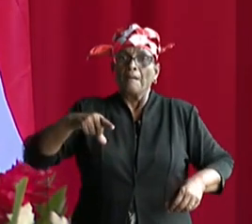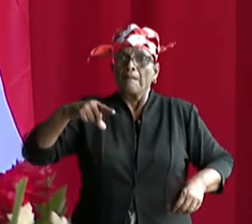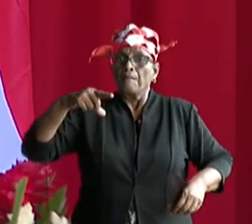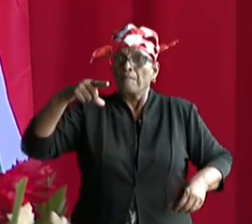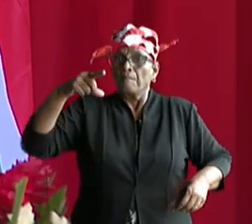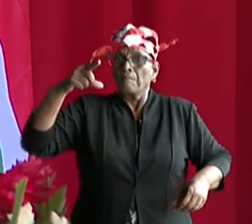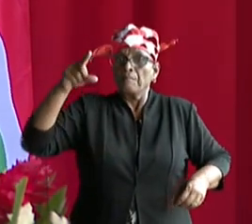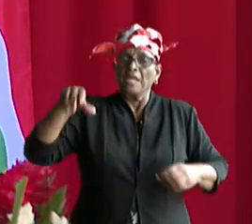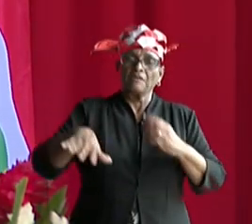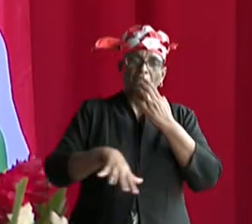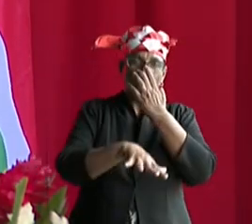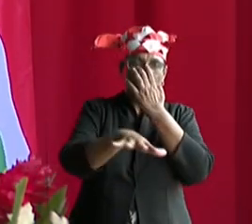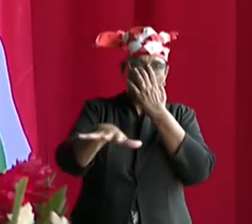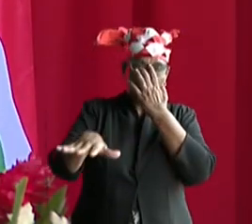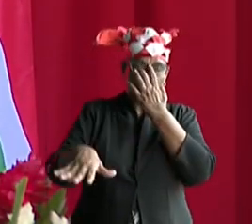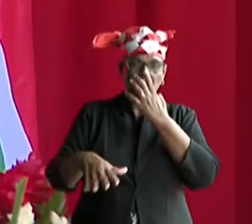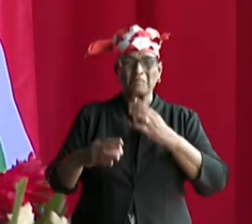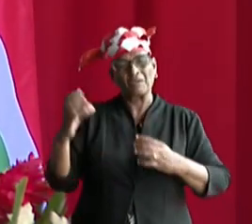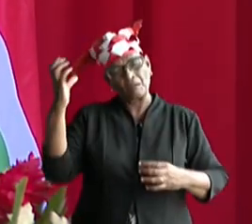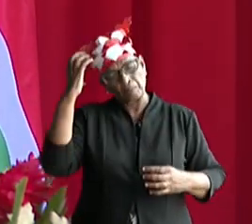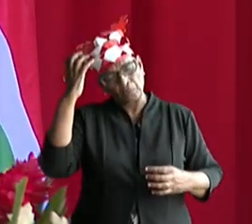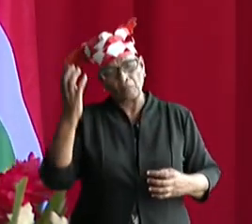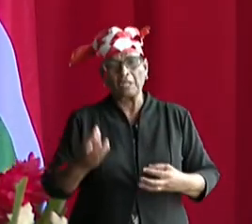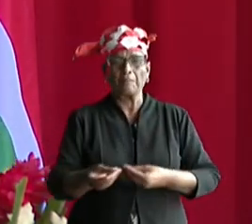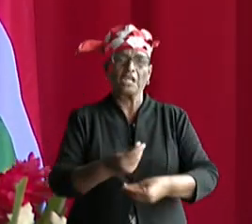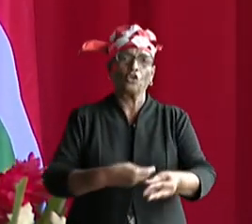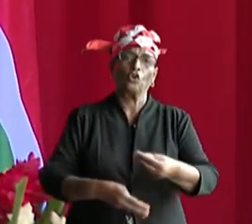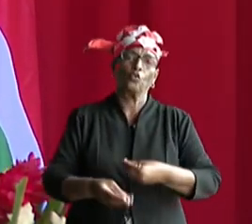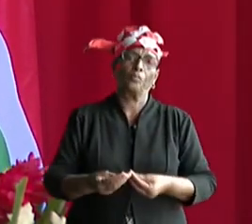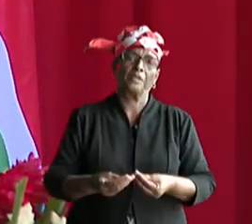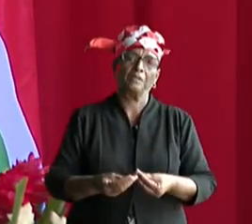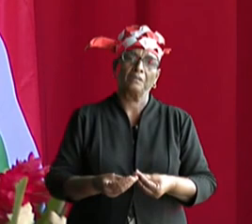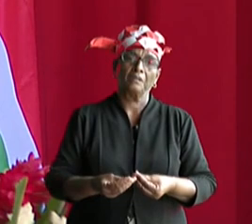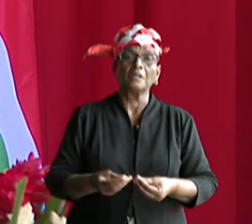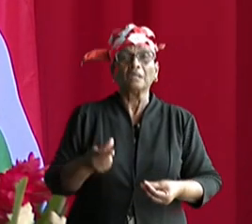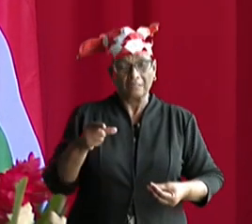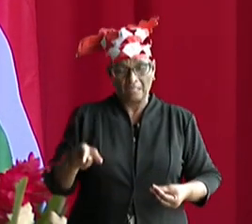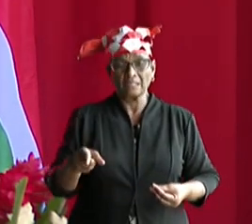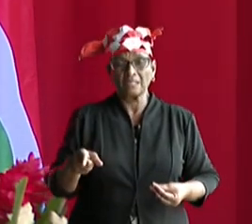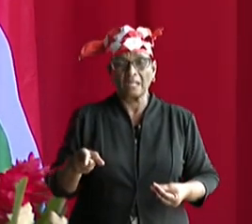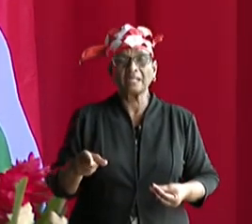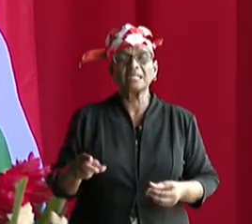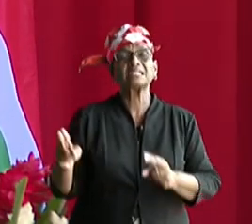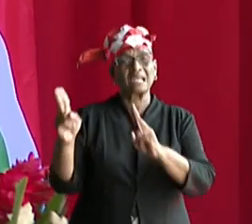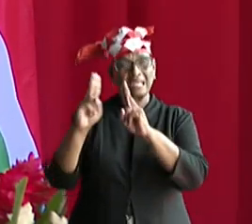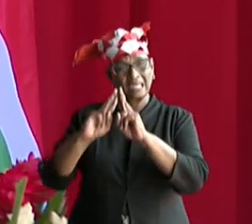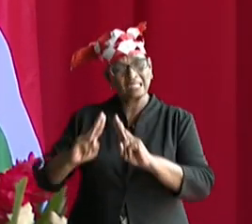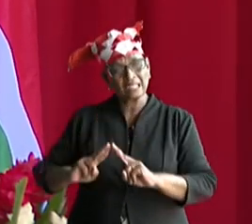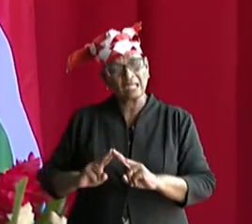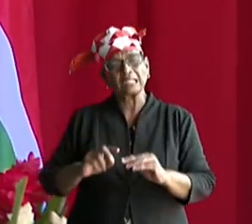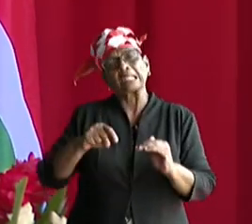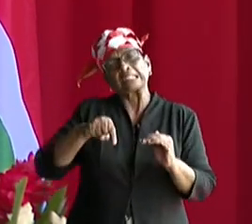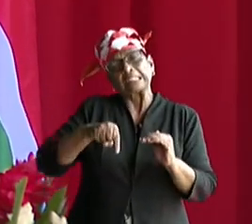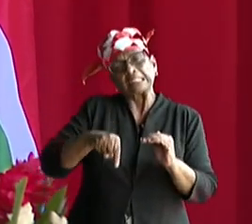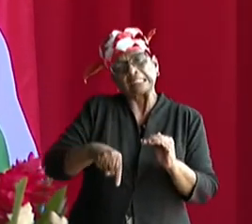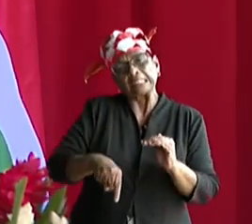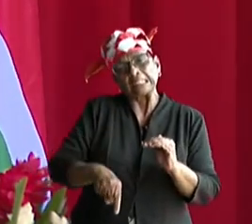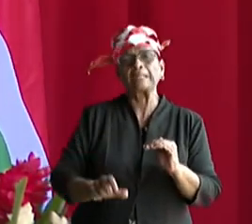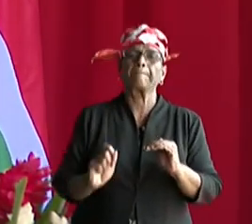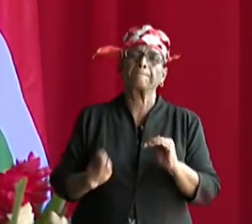van ons nationaal inkomen toegenomen. Terwijl de nationale kredietwaardigheid internationaal een dieptepunt heeft